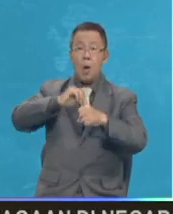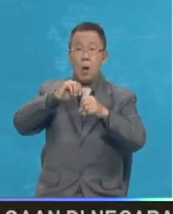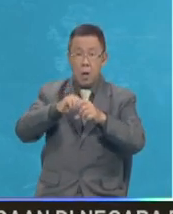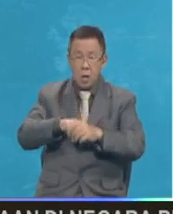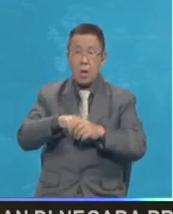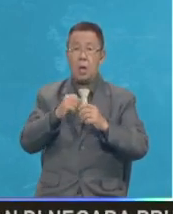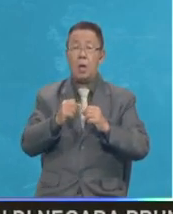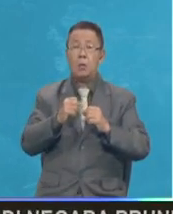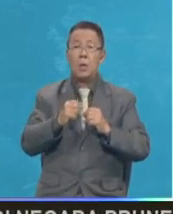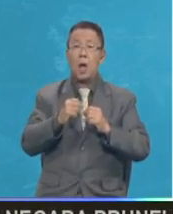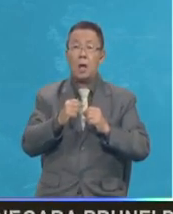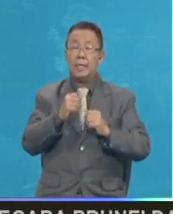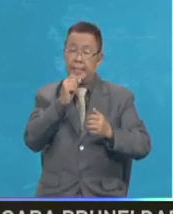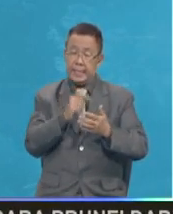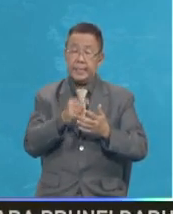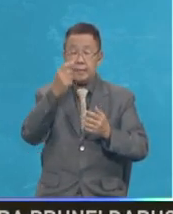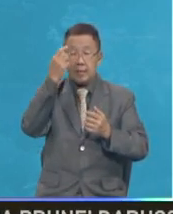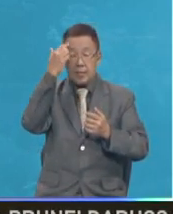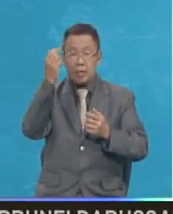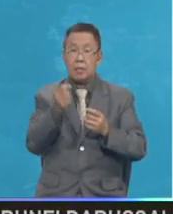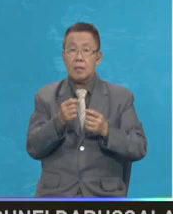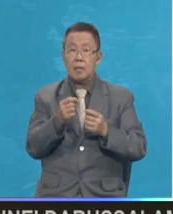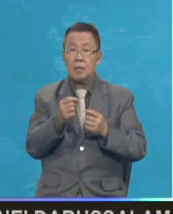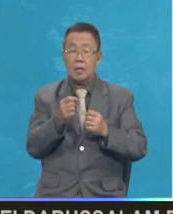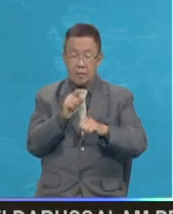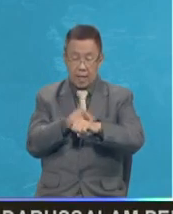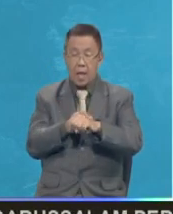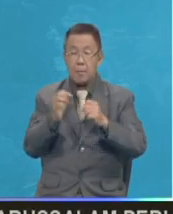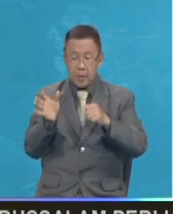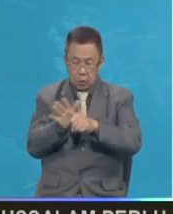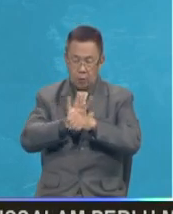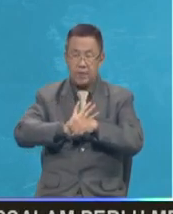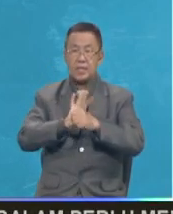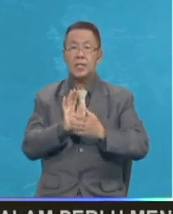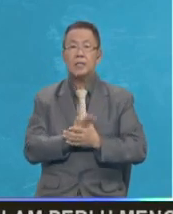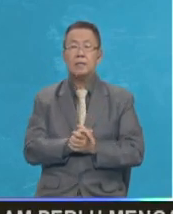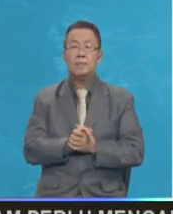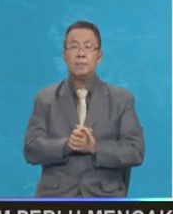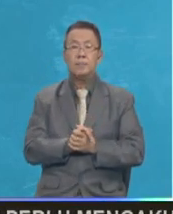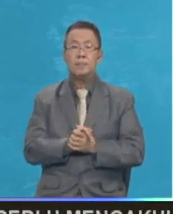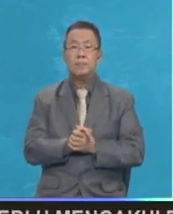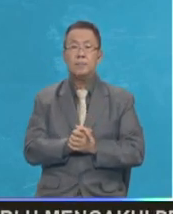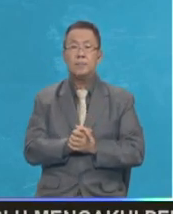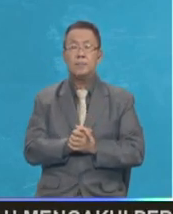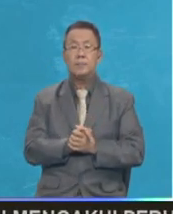memperkosa Manhaj ahlussunnah Waljamaah semasa pandemic combined in